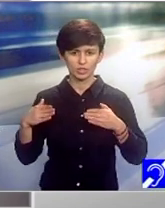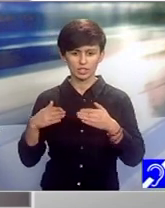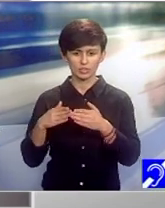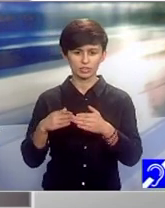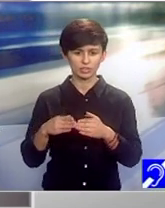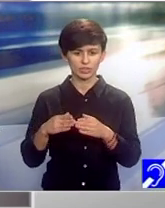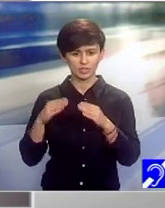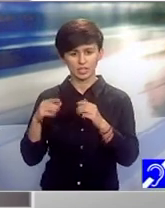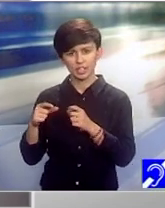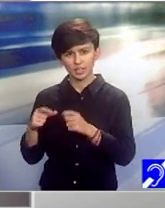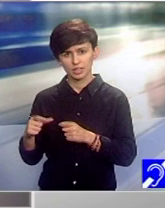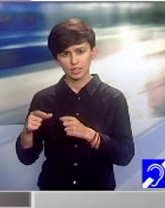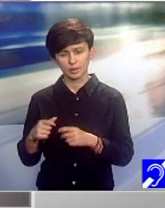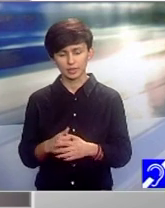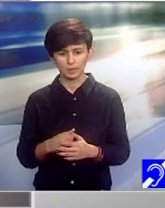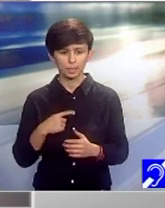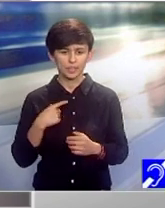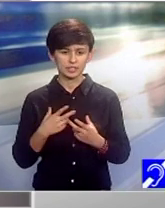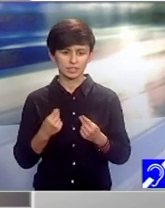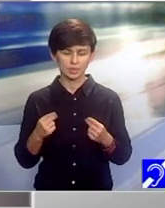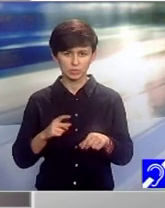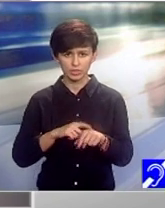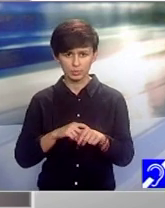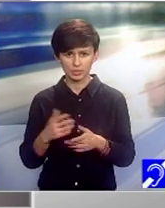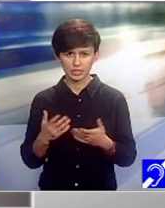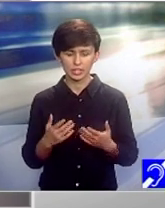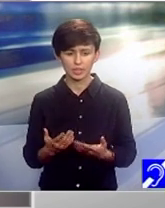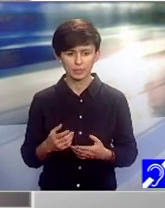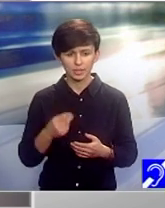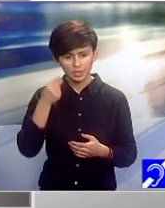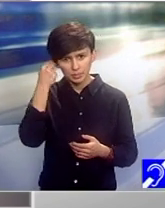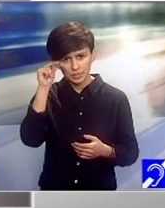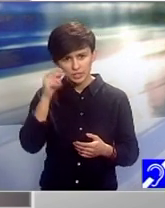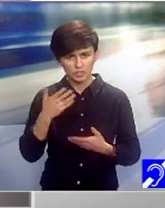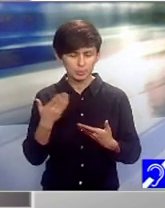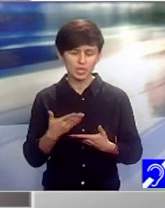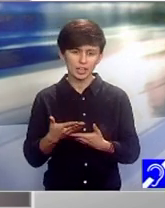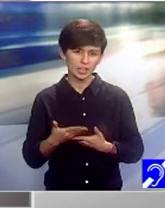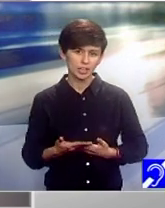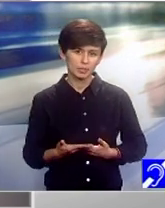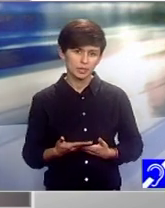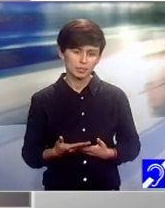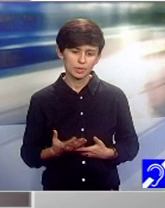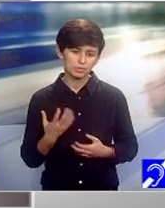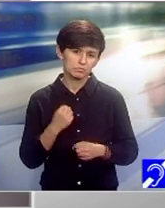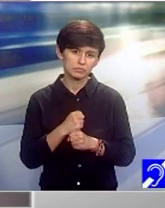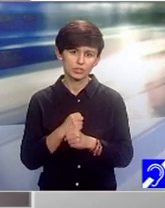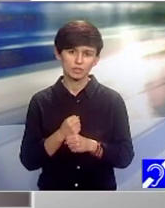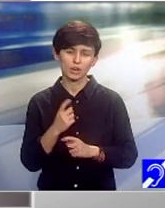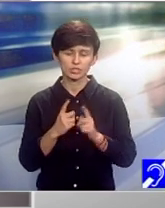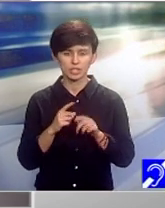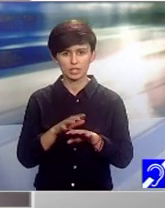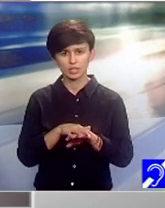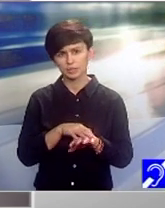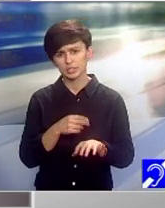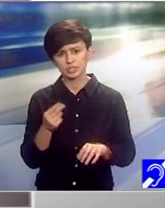sunt multe momente în astea în care efectiv mesajele care le primeam, ce faci, te simți bine, când vii înapoi, vezi că avem